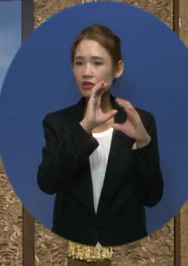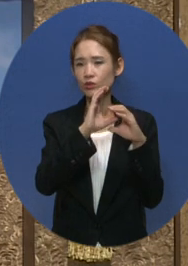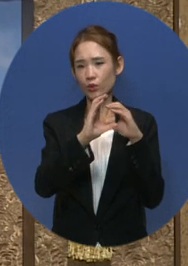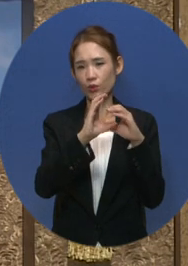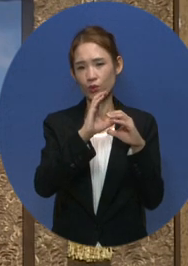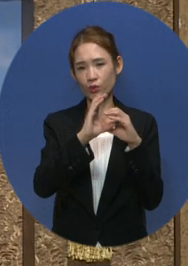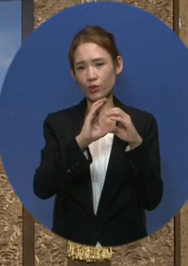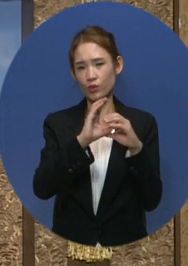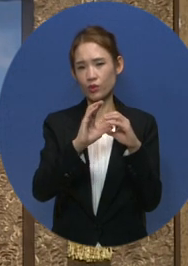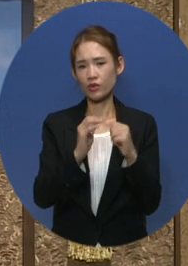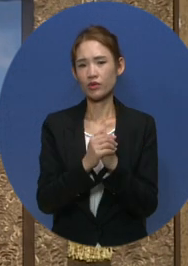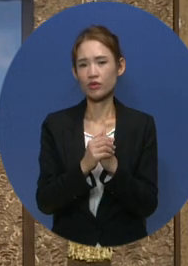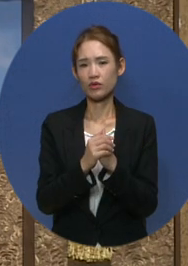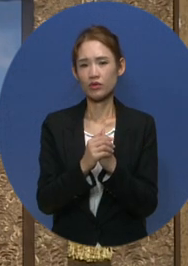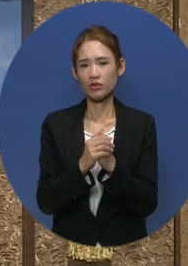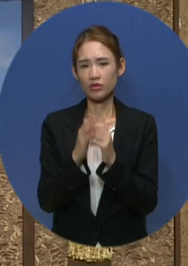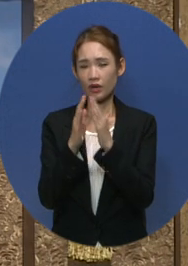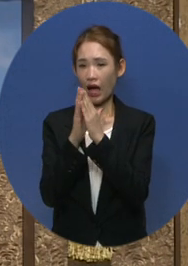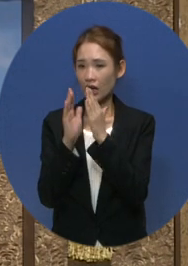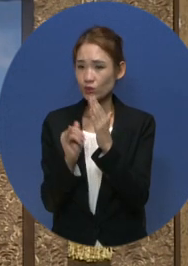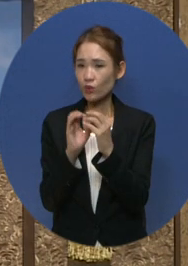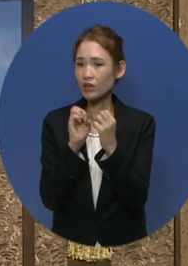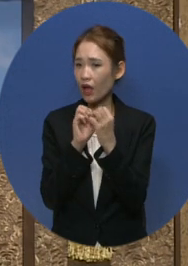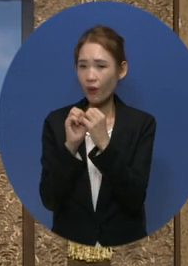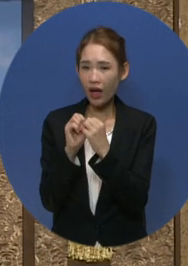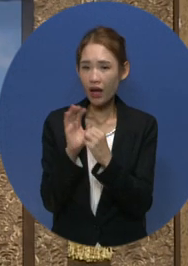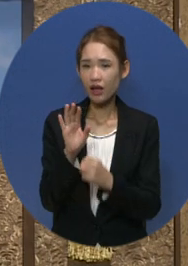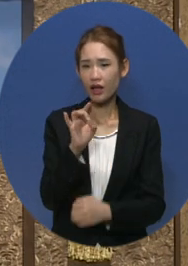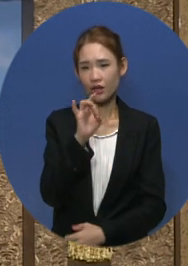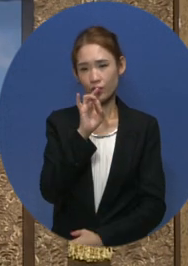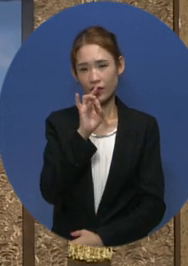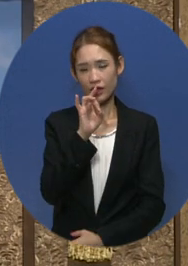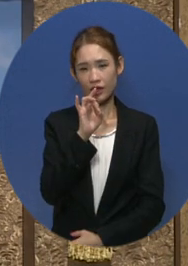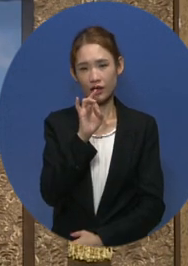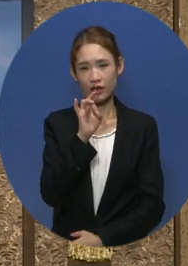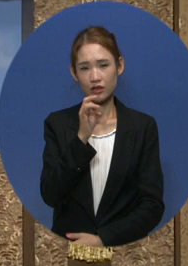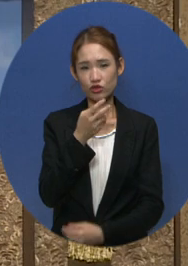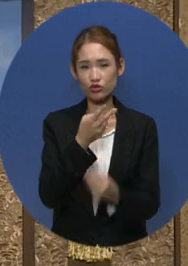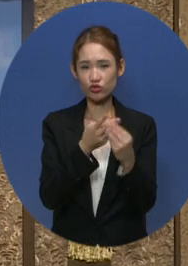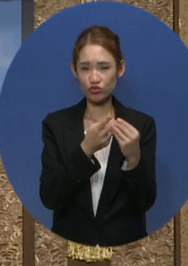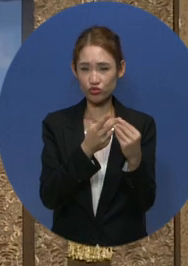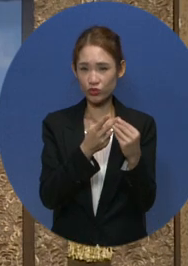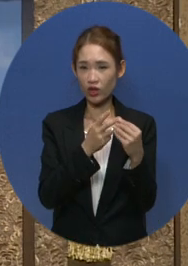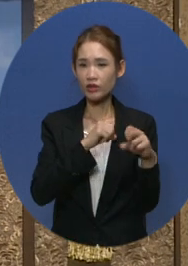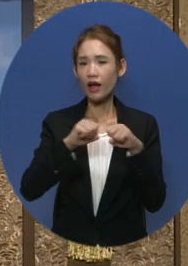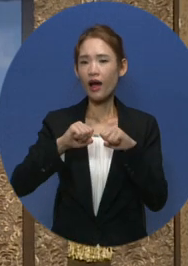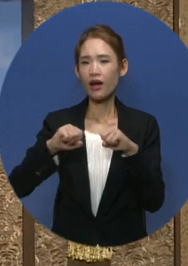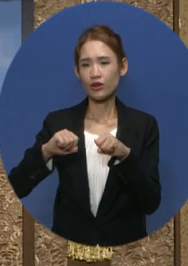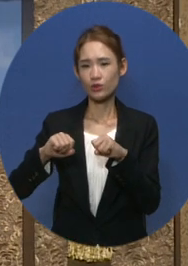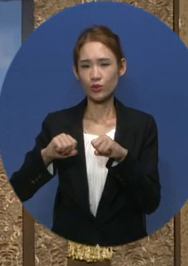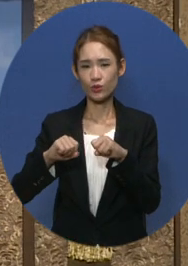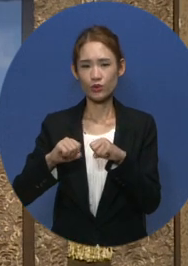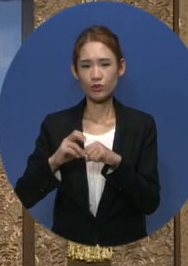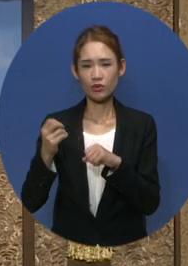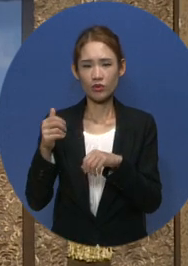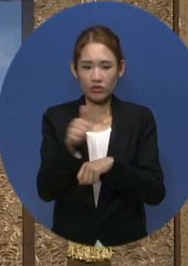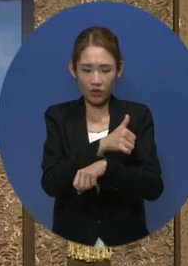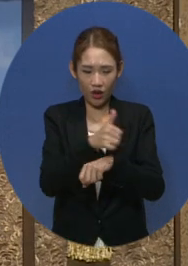장애고요. 심지어는 가족하고도 대화를 할 수가 없어요. 그다음에 두 번째는 활동의 장애입니다. 어디 다닐 수가